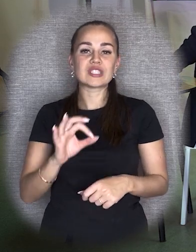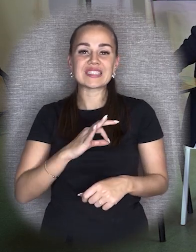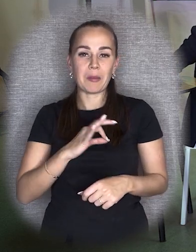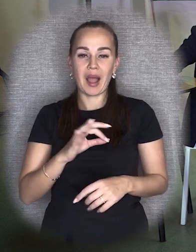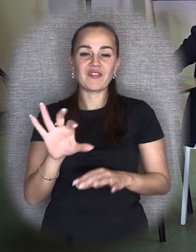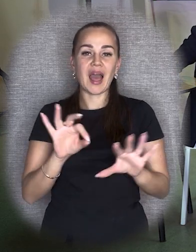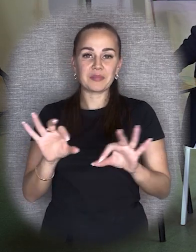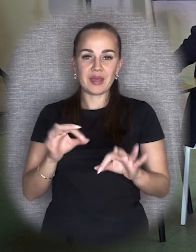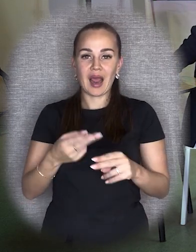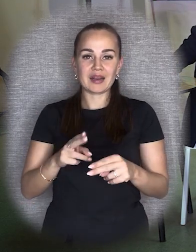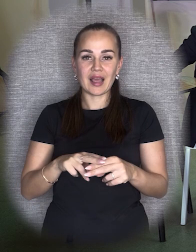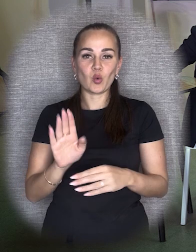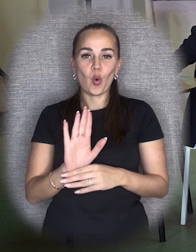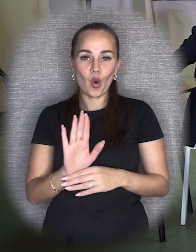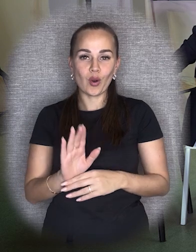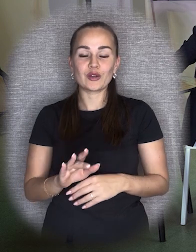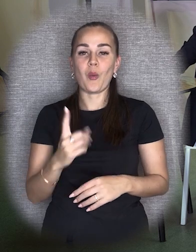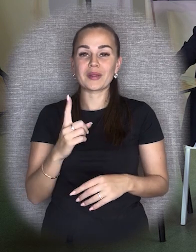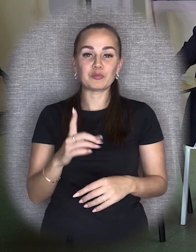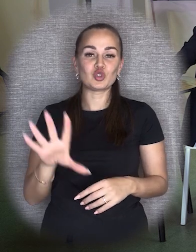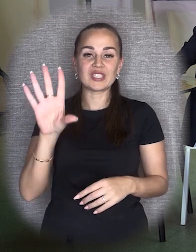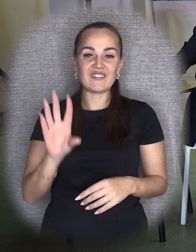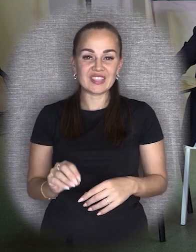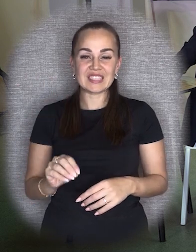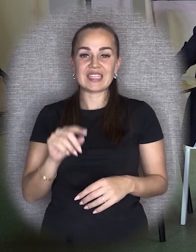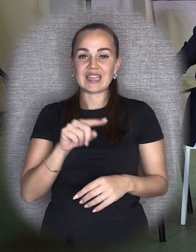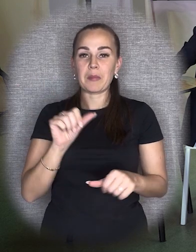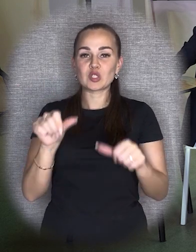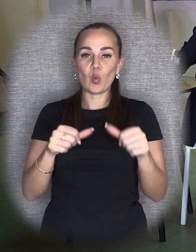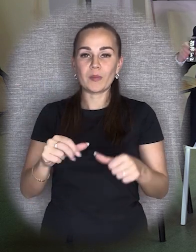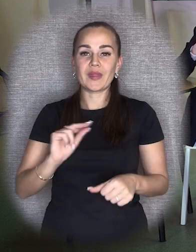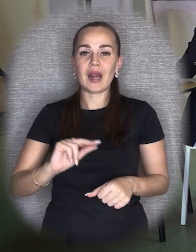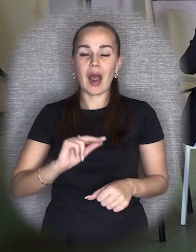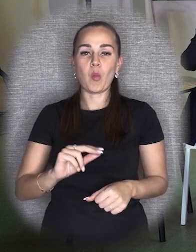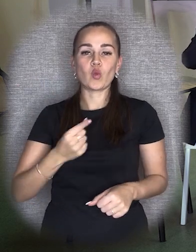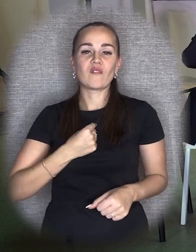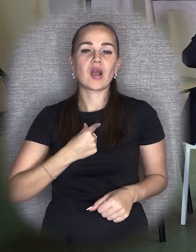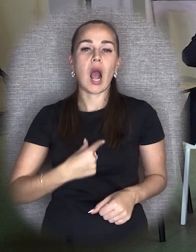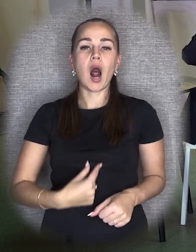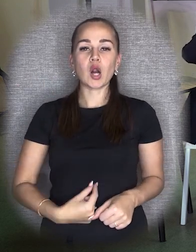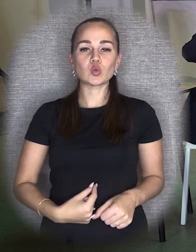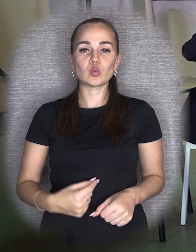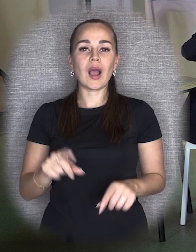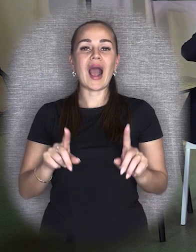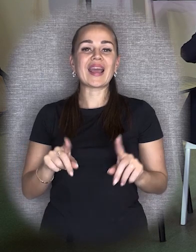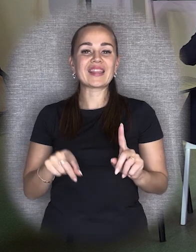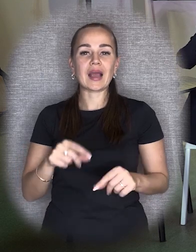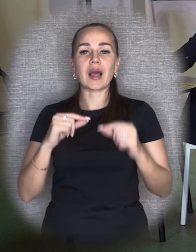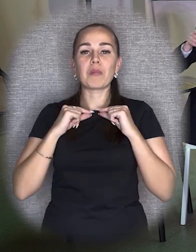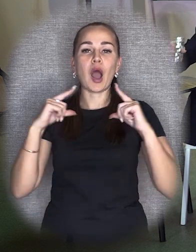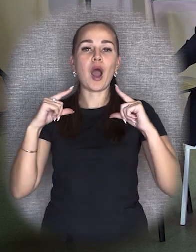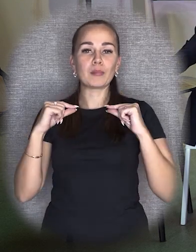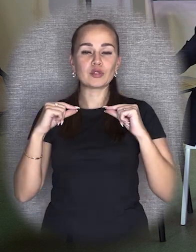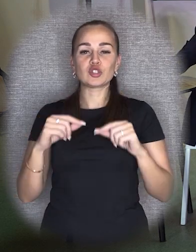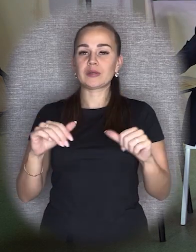отбирать эту хронику, потому что везде в этой хронике скульпторы работают в галстуках, иногда в бабочках,